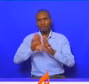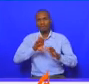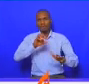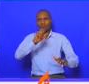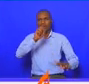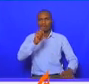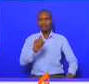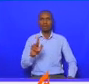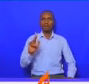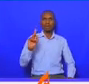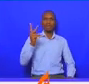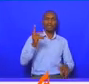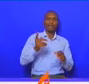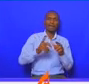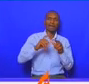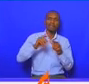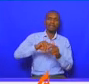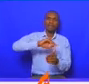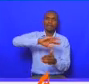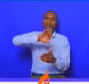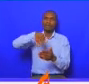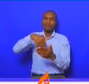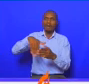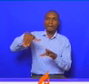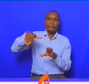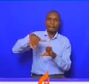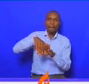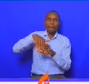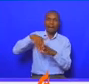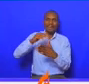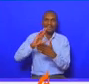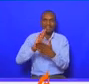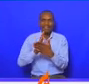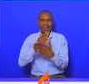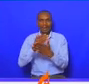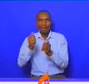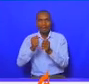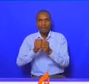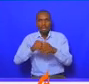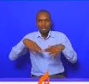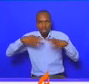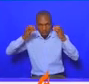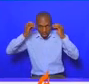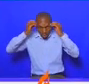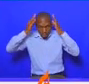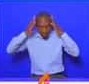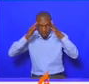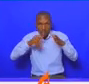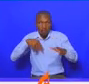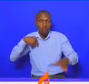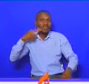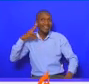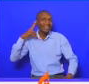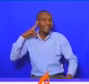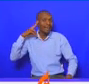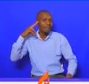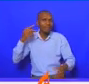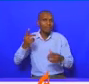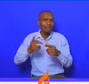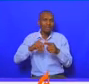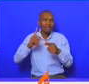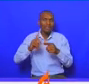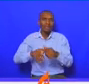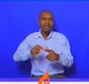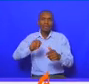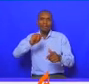amona bala na chama bwonsi, bara mworo wiliyo, wogo sanga na mworo kiwa balia wale na wale mwogo taigua. Asi uskuru, emanye kainebuna Muata